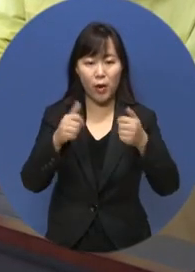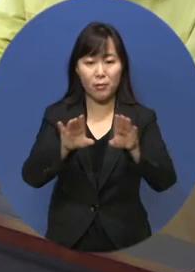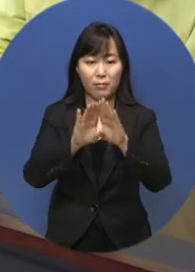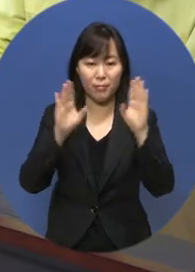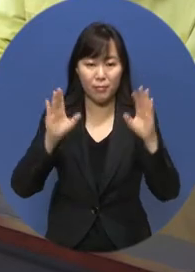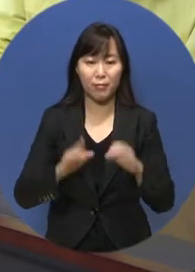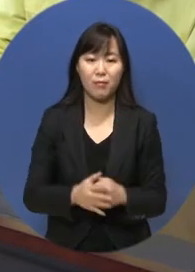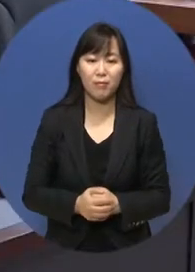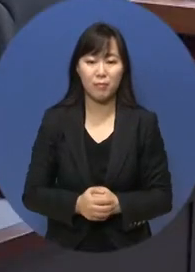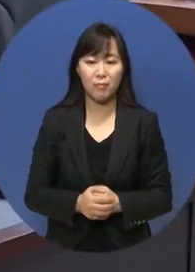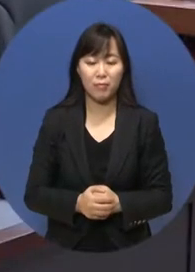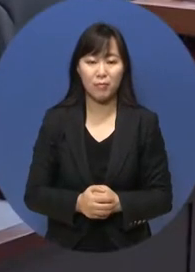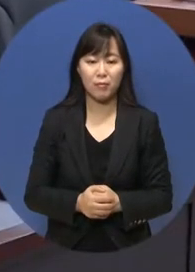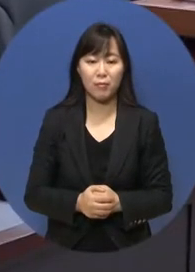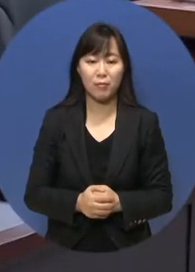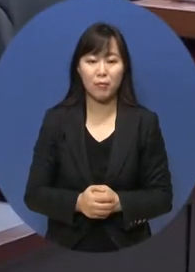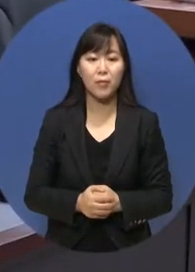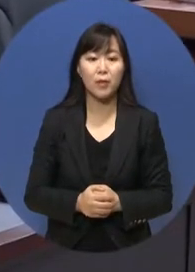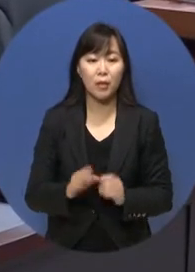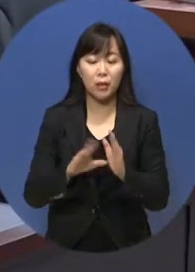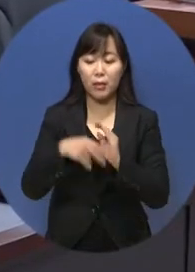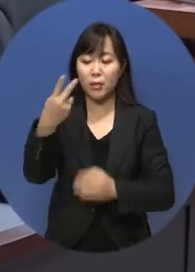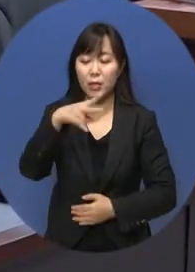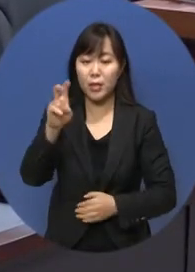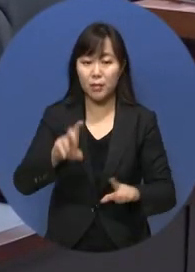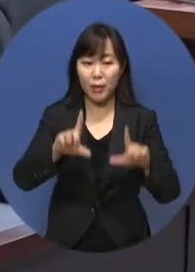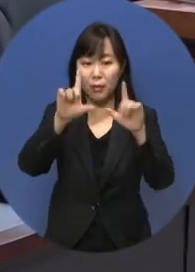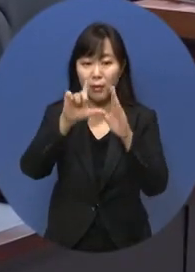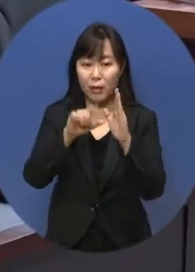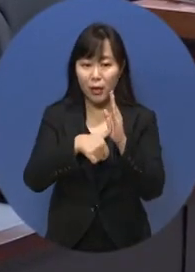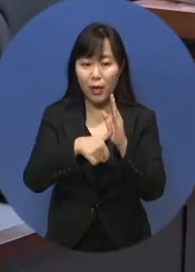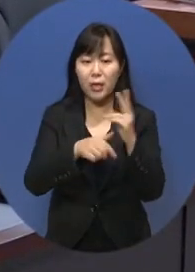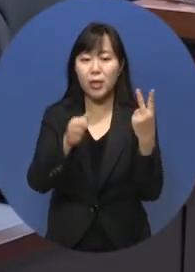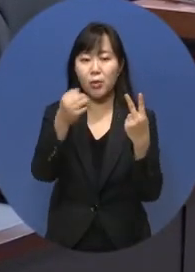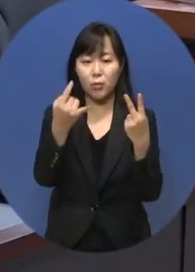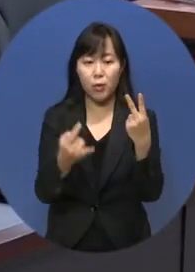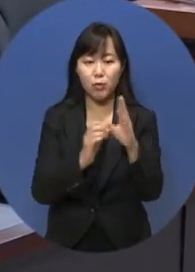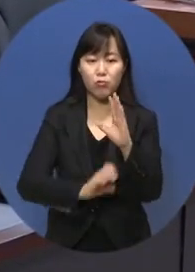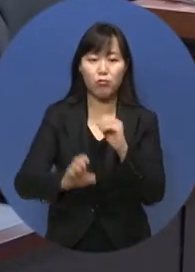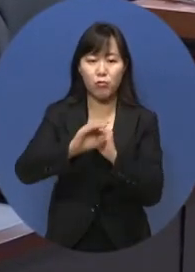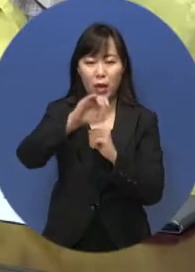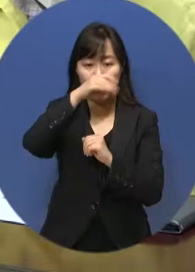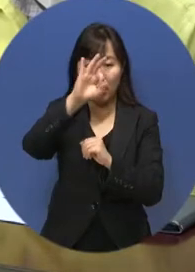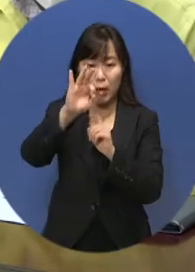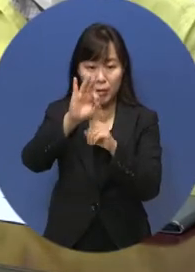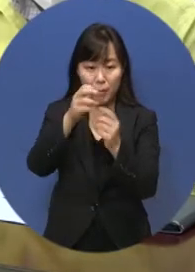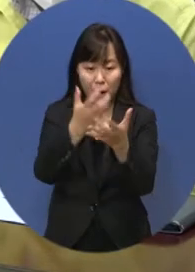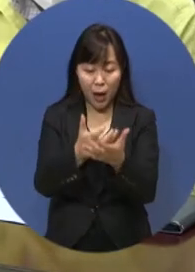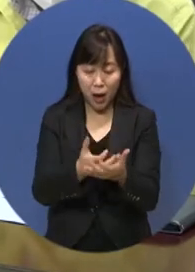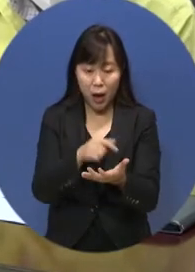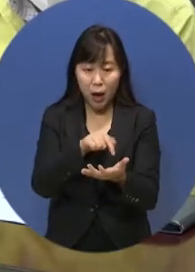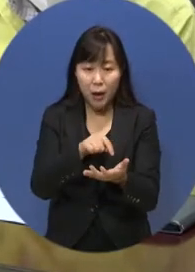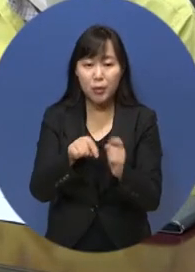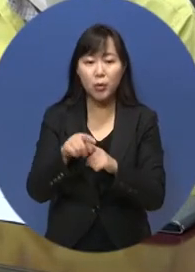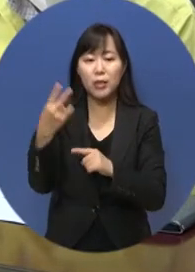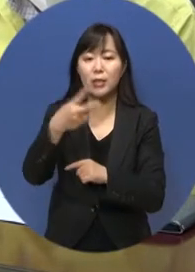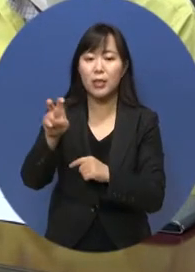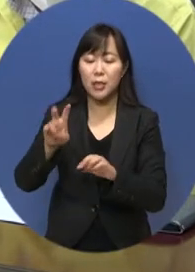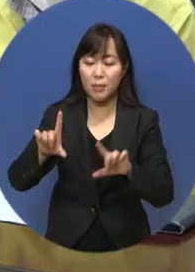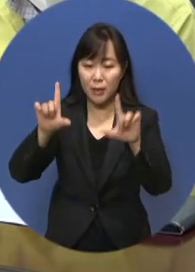개최했습니다. 이날 이사회는 2020년도 제2회 추가경정예산안과